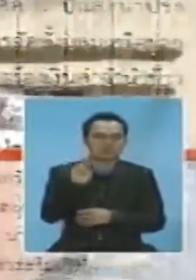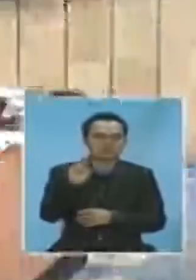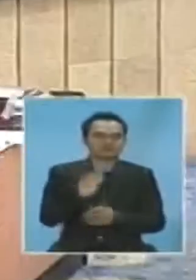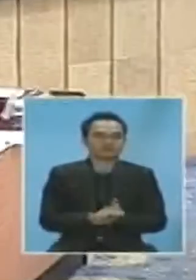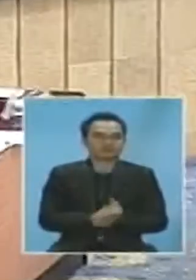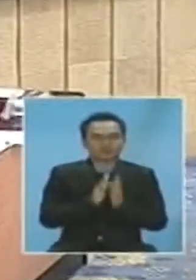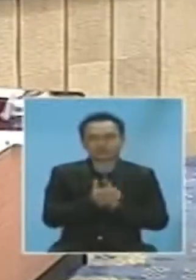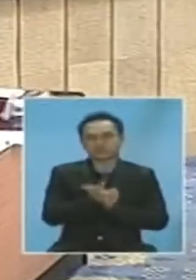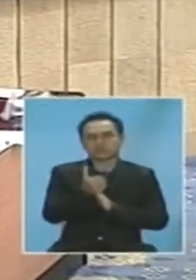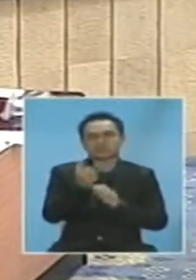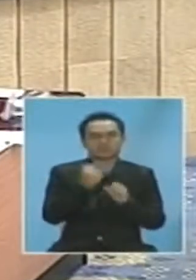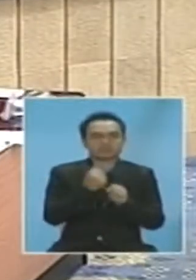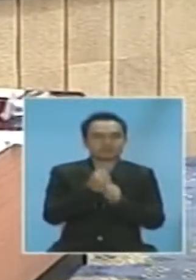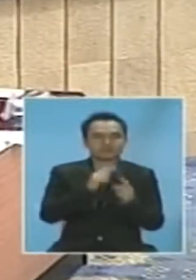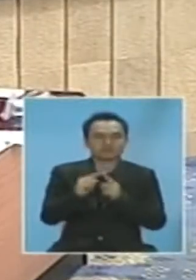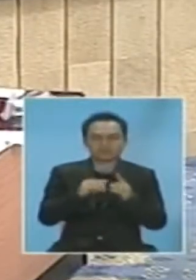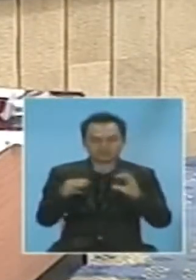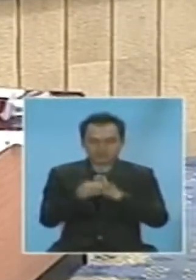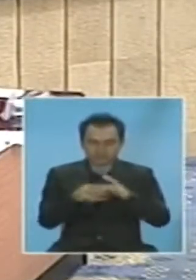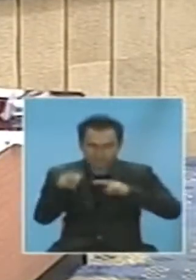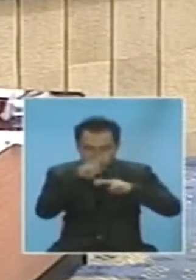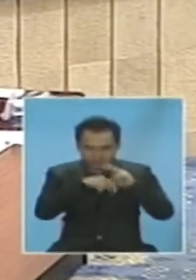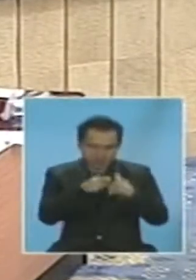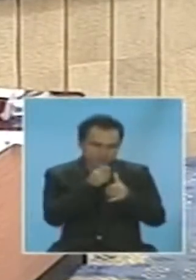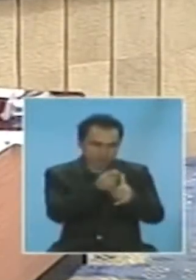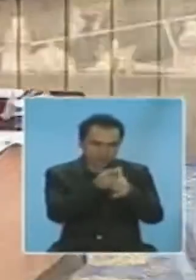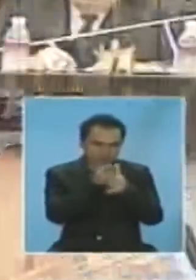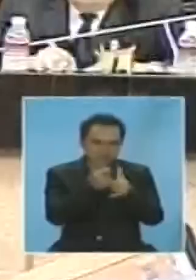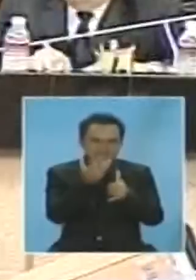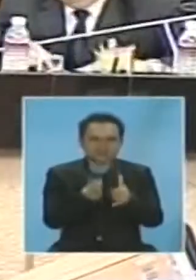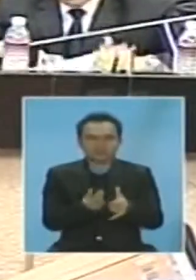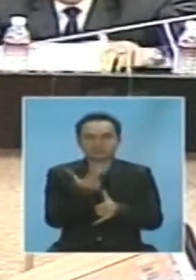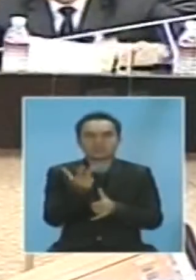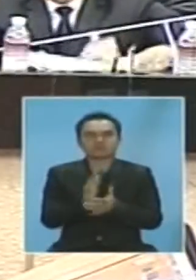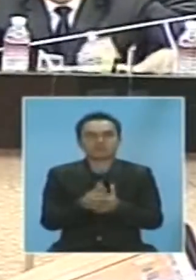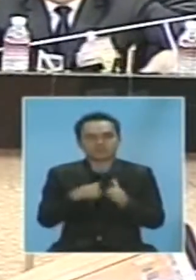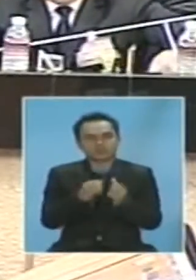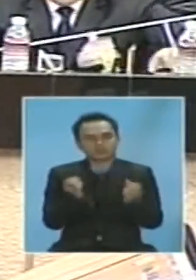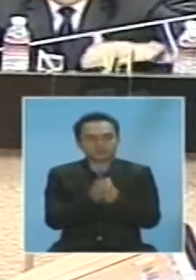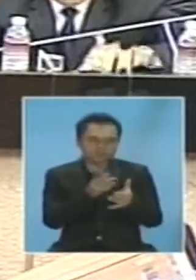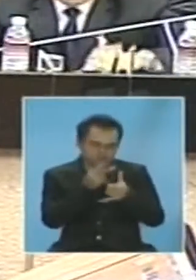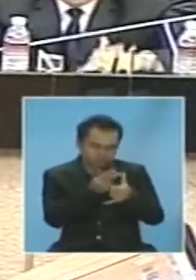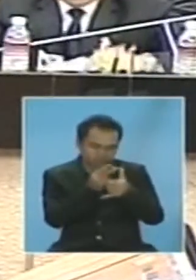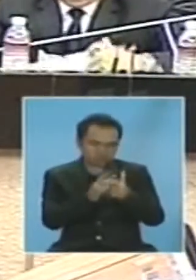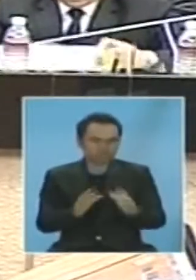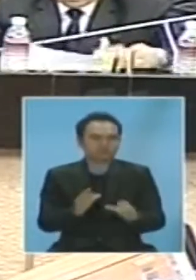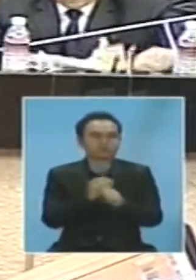ออีก3ปากก็เป็นพยานในประเด็นที่เป็นข้อโต้แย้งที่ยังไม่มีข้อยุติทั้งสิ้นค่ะ